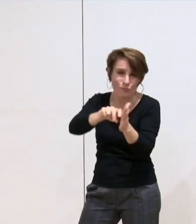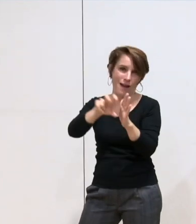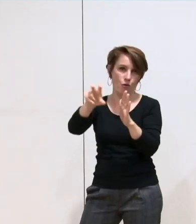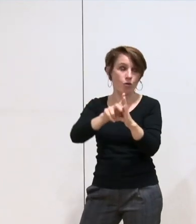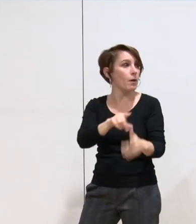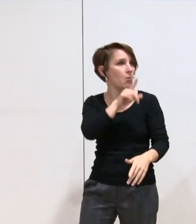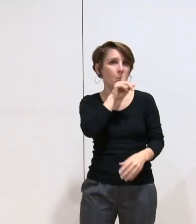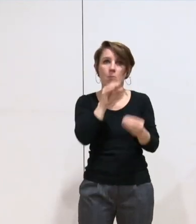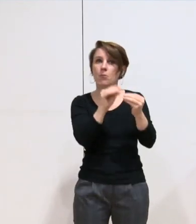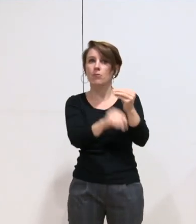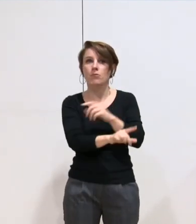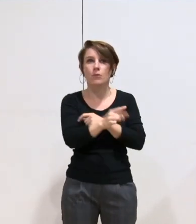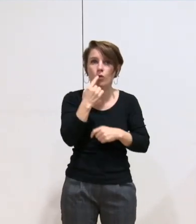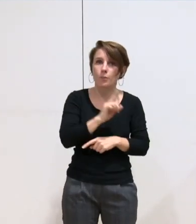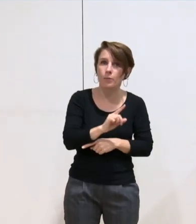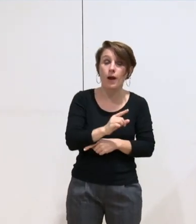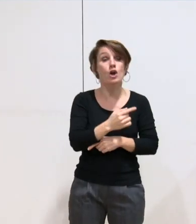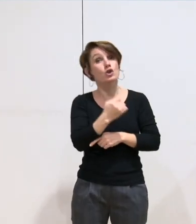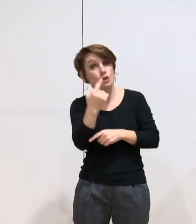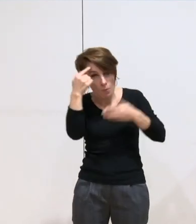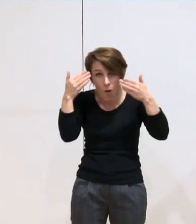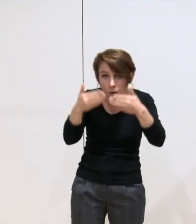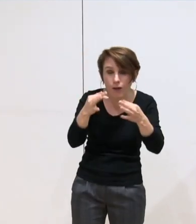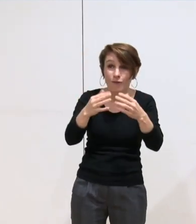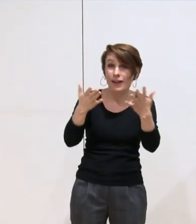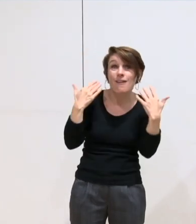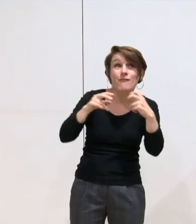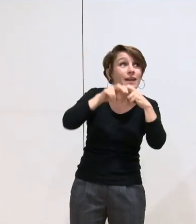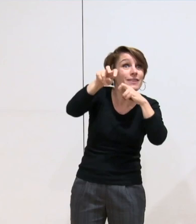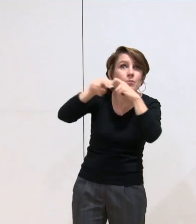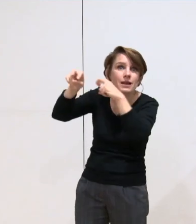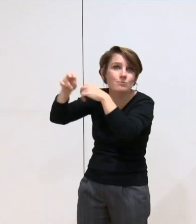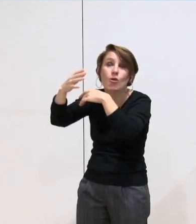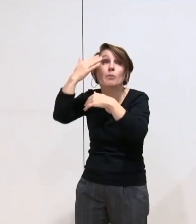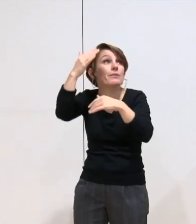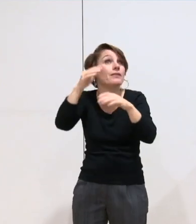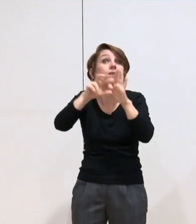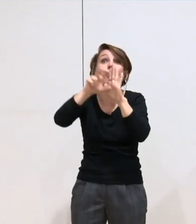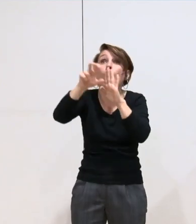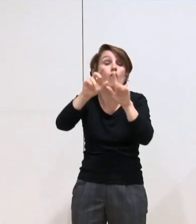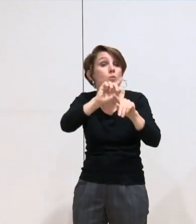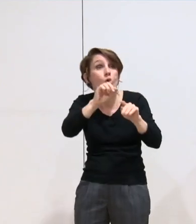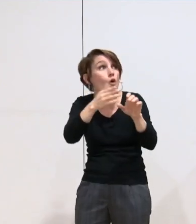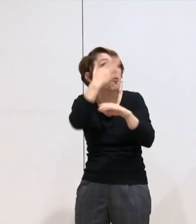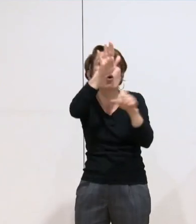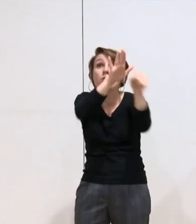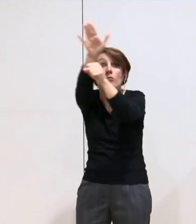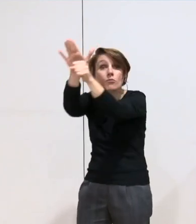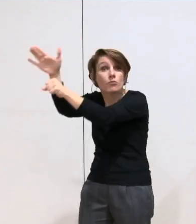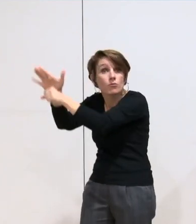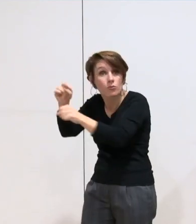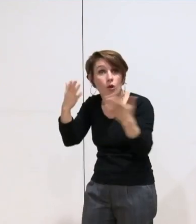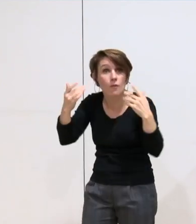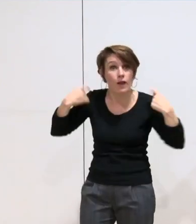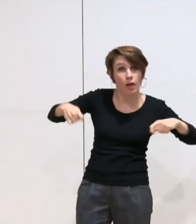que aux frais des élus lorsqu'ils sont à l'extérieur de Grenoble. Je ne sais pas pourquoi ce choix a été fait,